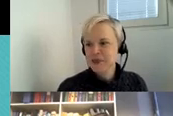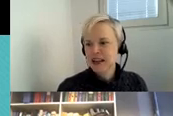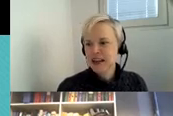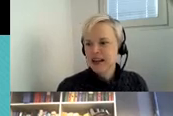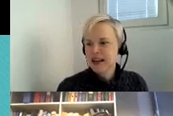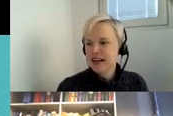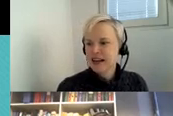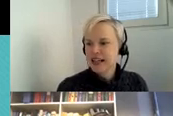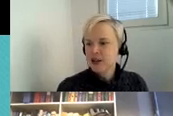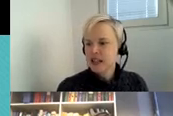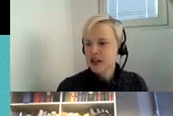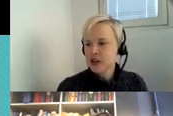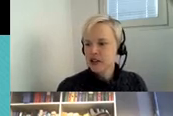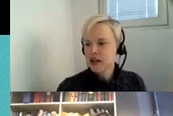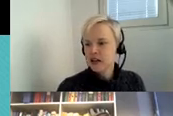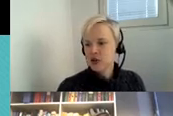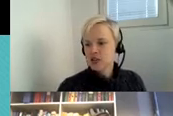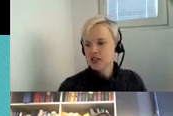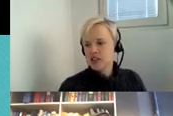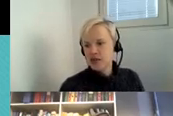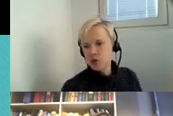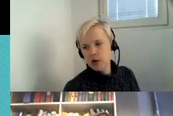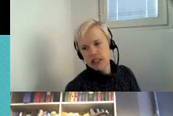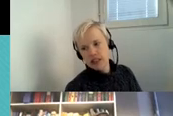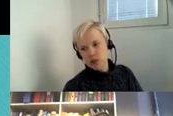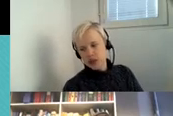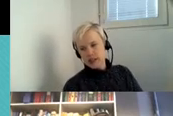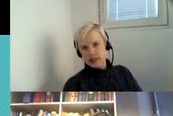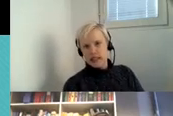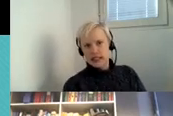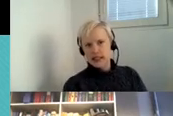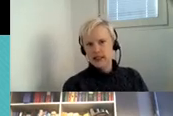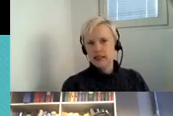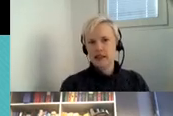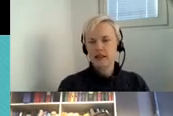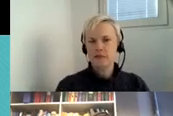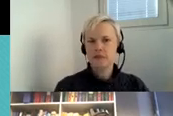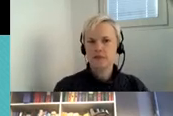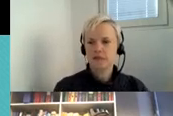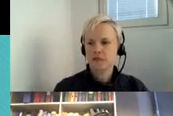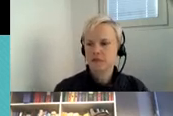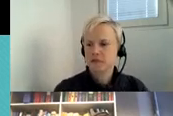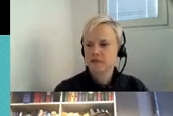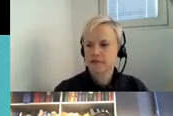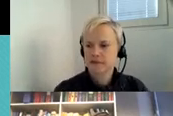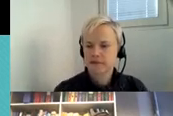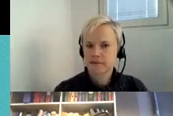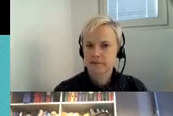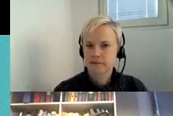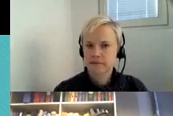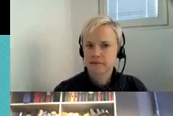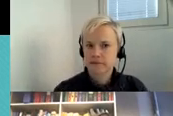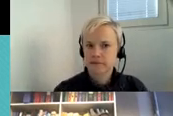jo. Käytetäänkö data-analyysissä James Webbin tai muiden satelliittien dataa?